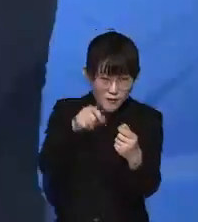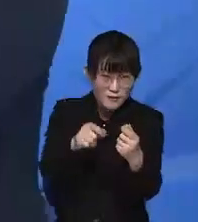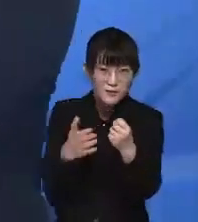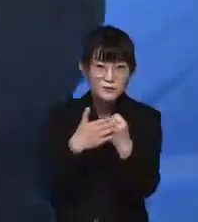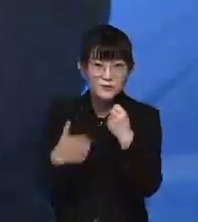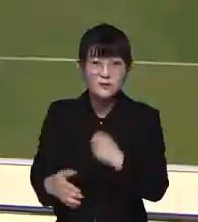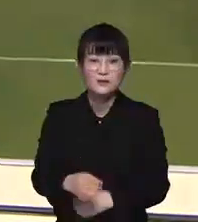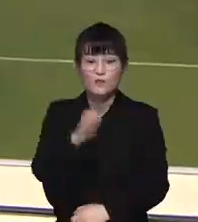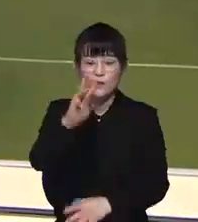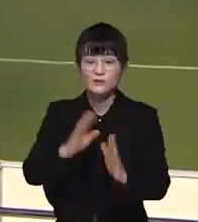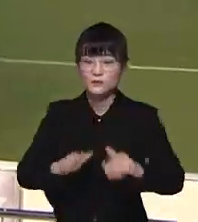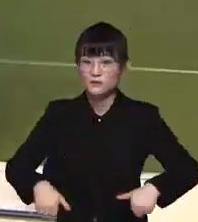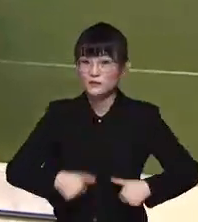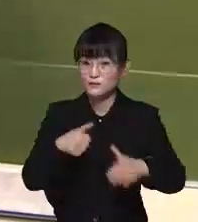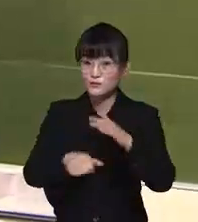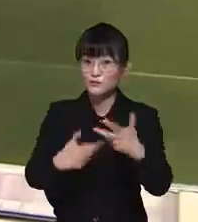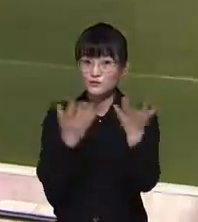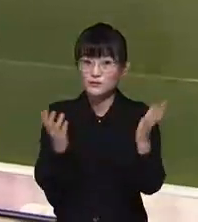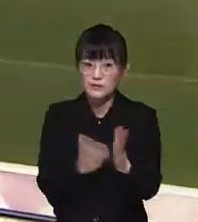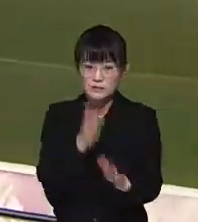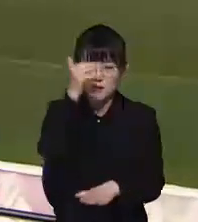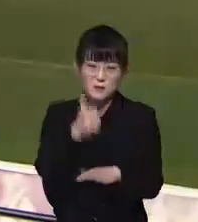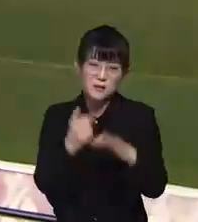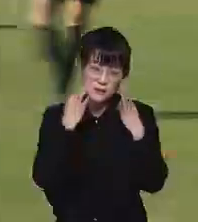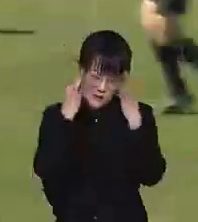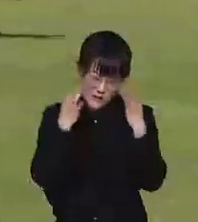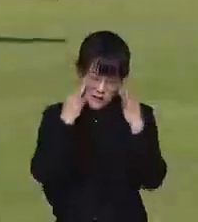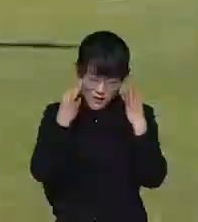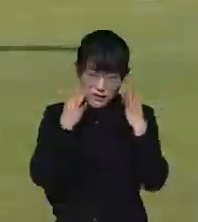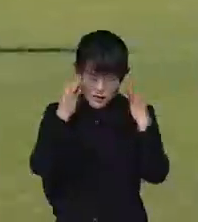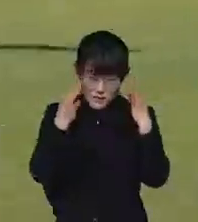있어 광주 전남 선수단의 막바지